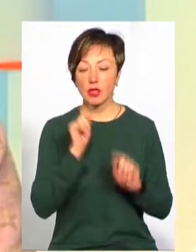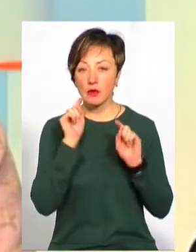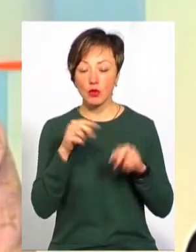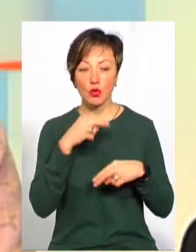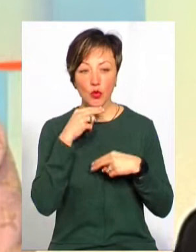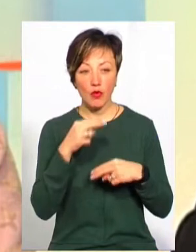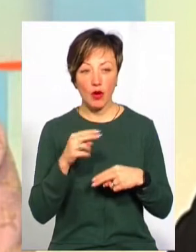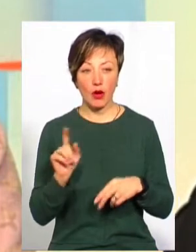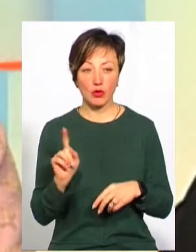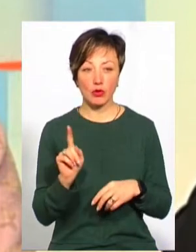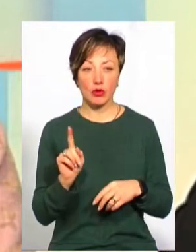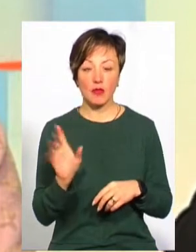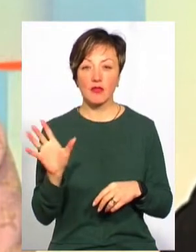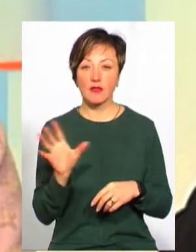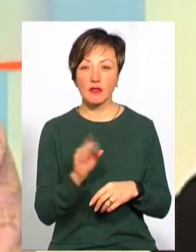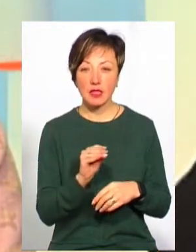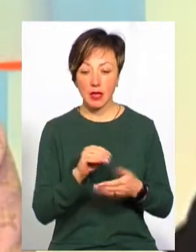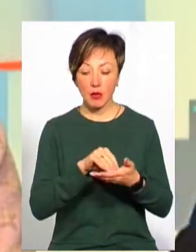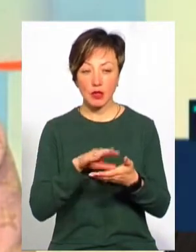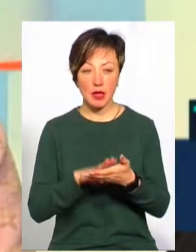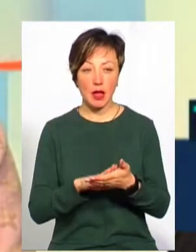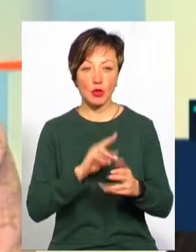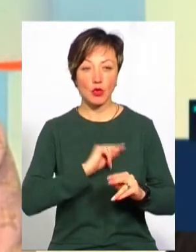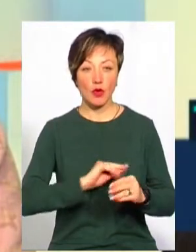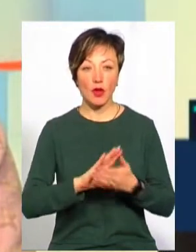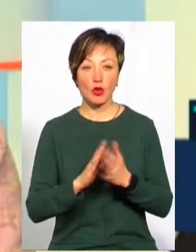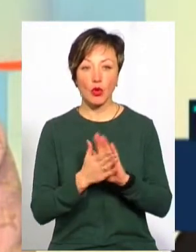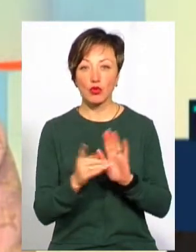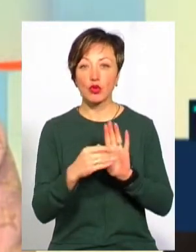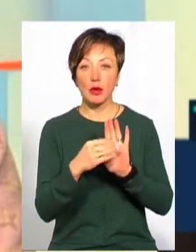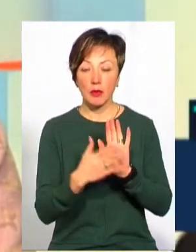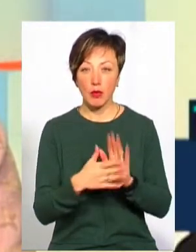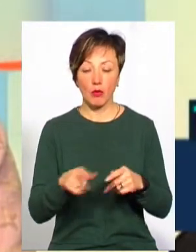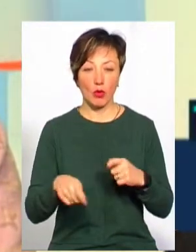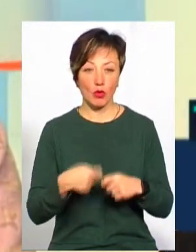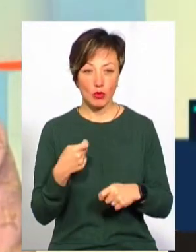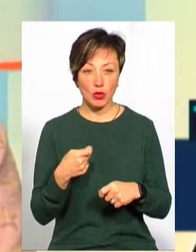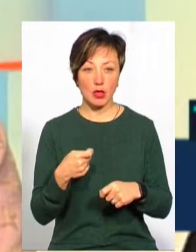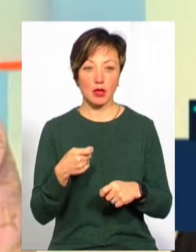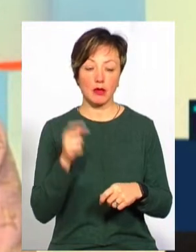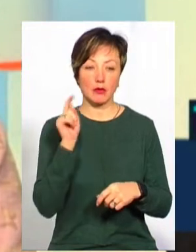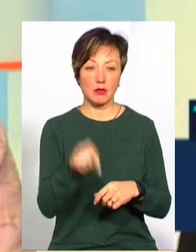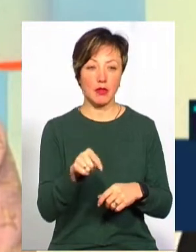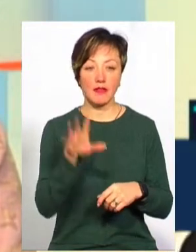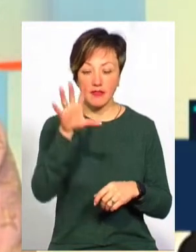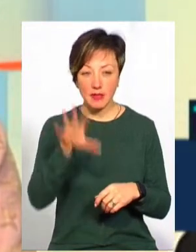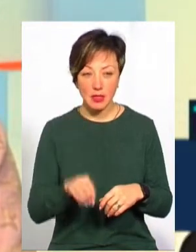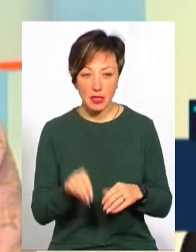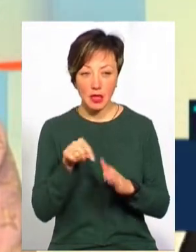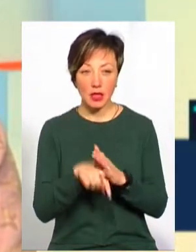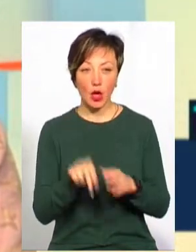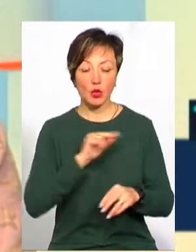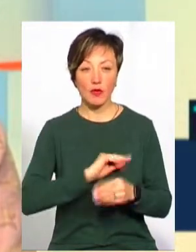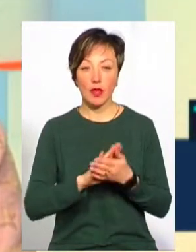увагу, що все посилання на трудовий договор. Що записано? Порушення на трудовий договор. Все на трудовий договор.